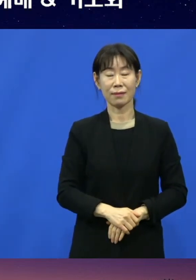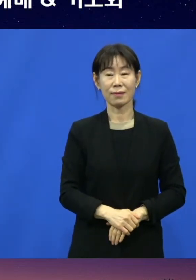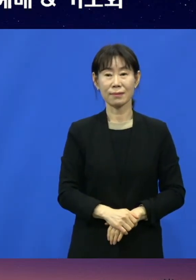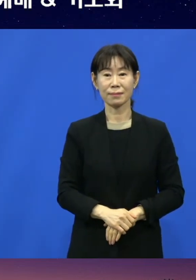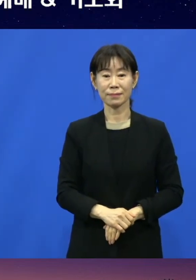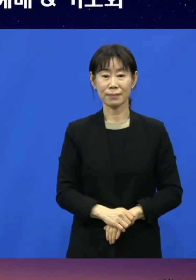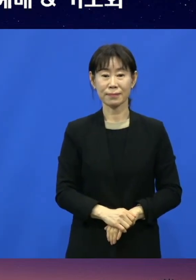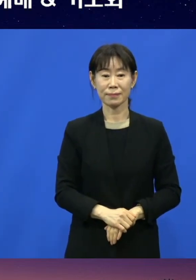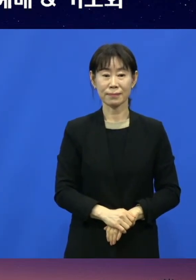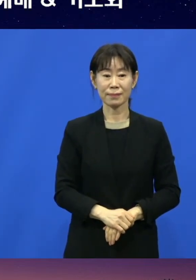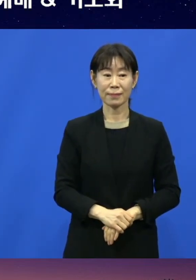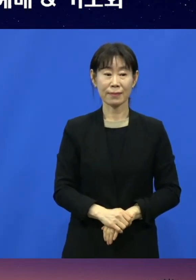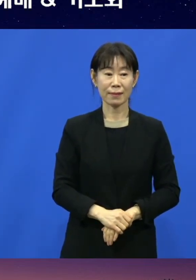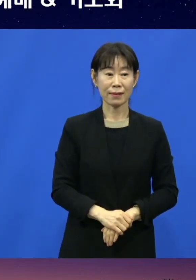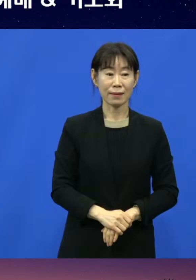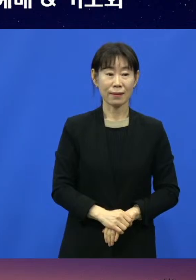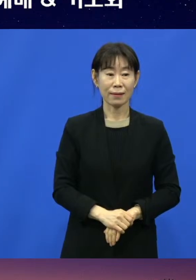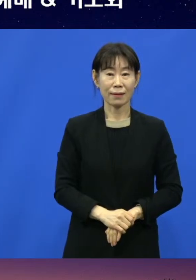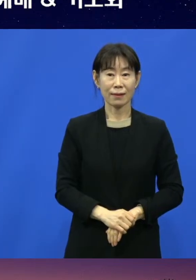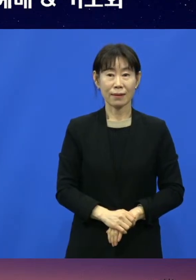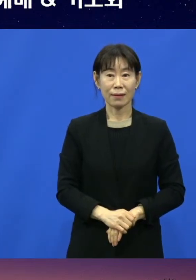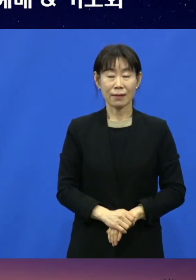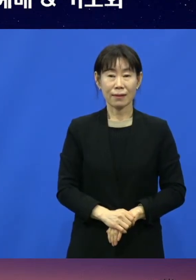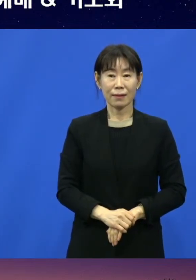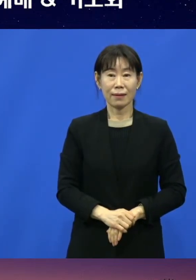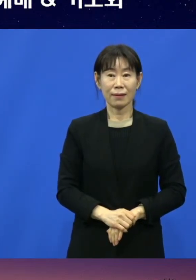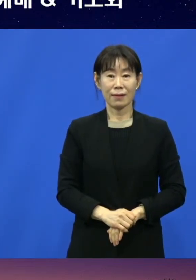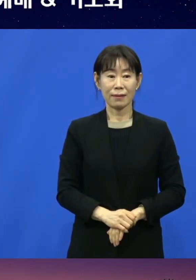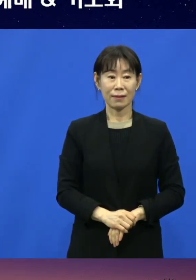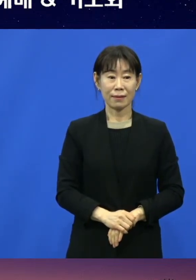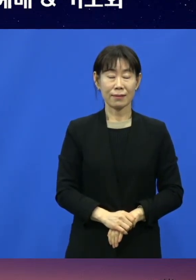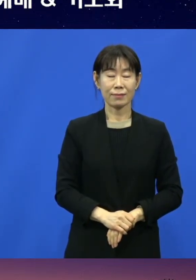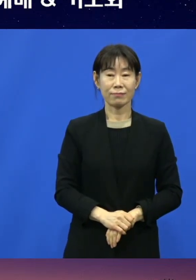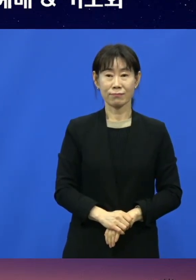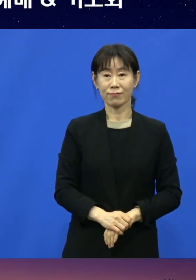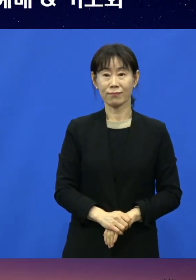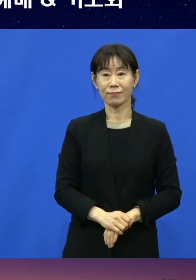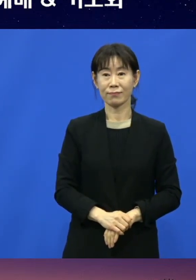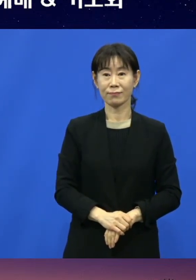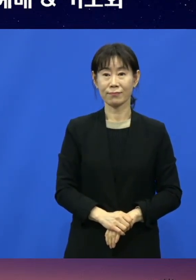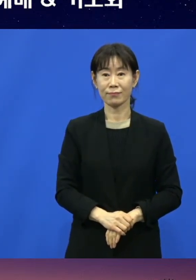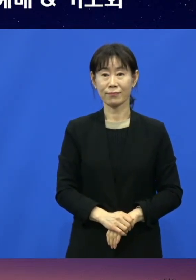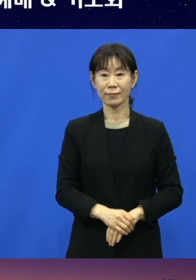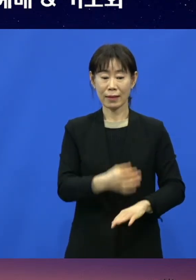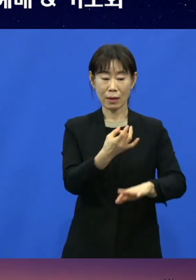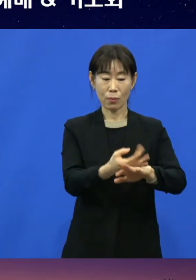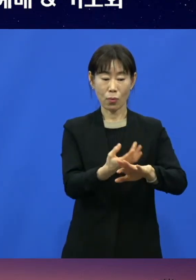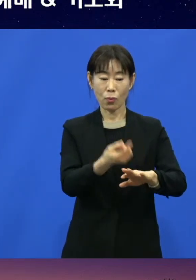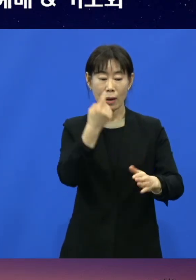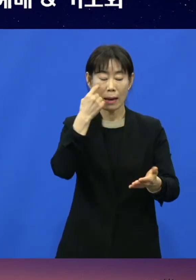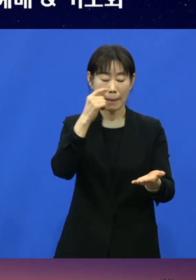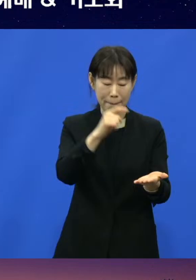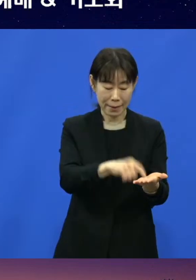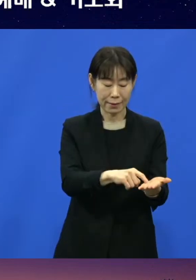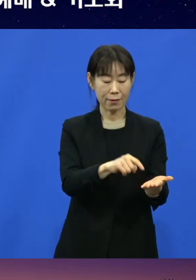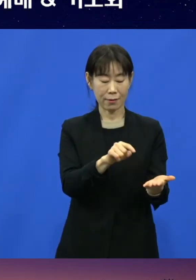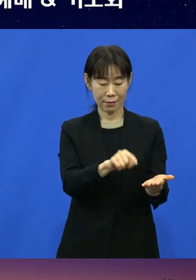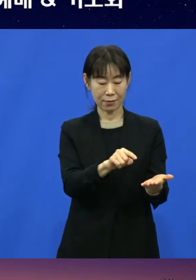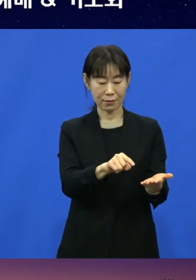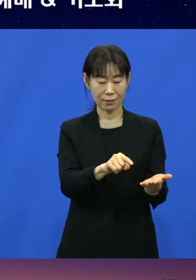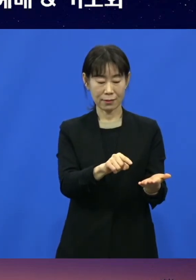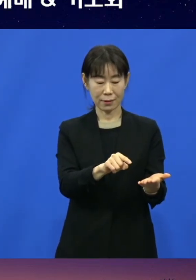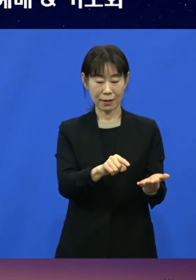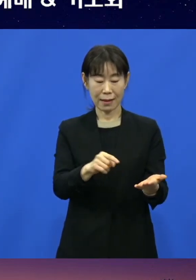왜? 그 발견한 것이 내 전 존재를 다 쏟아붓고도 모자란, 아깝지